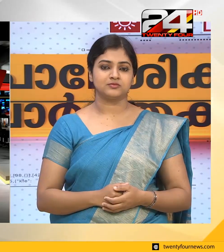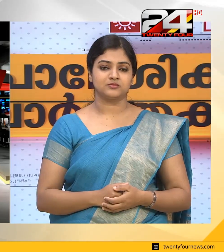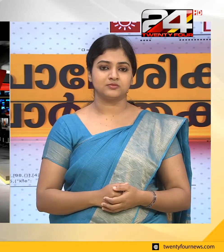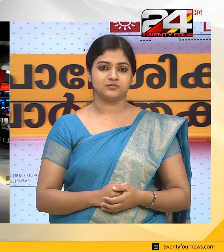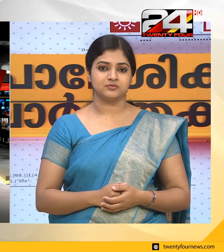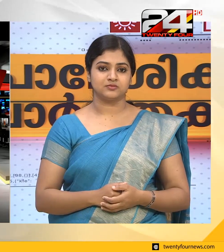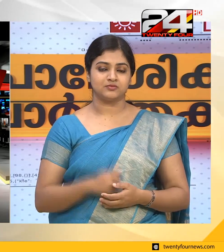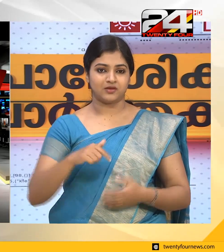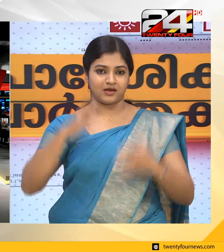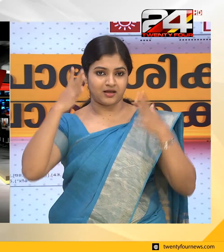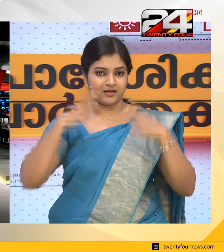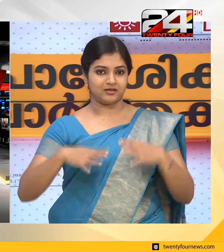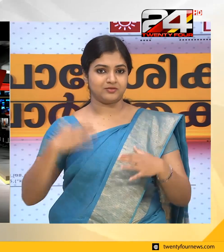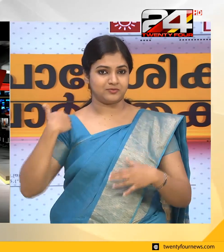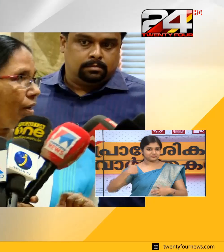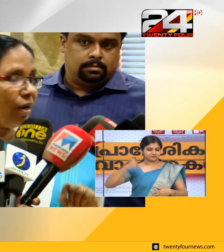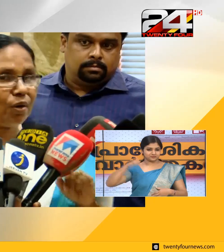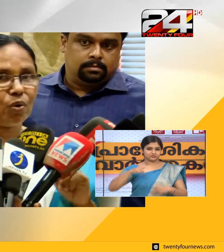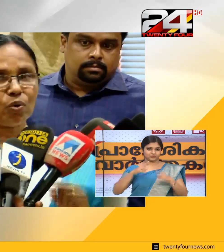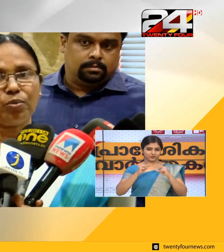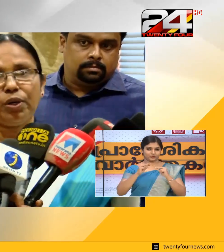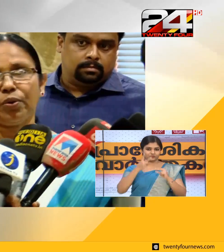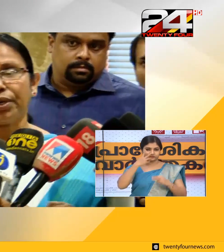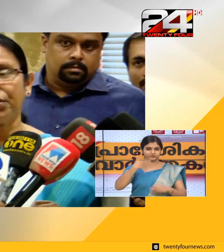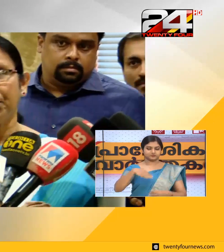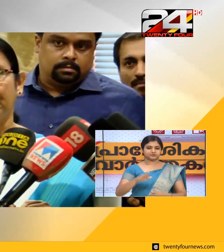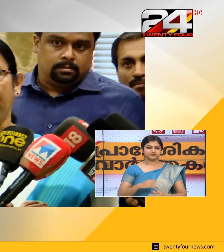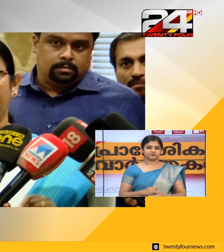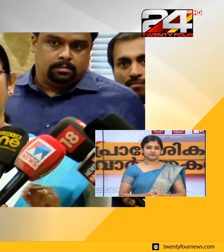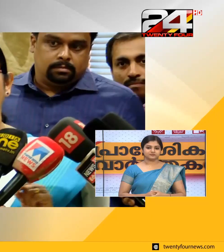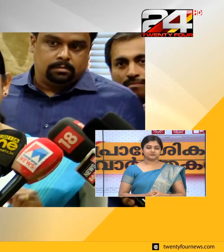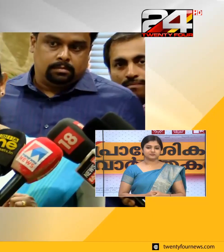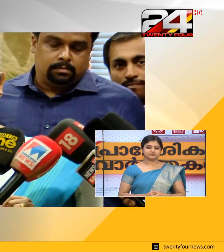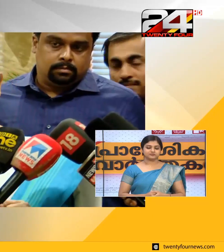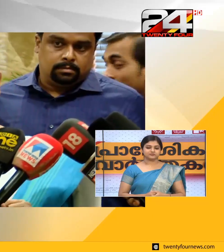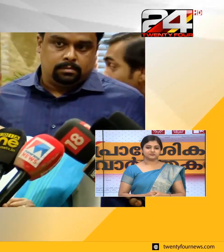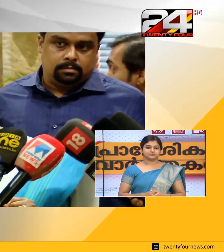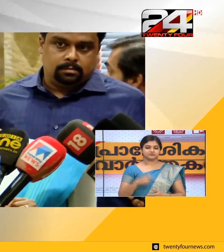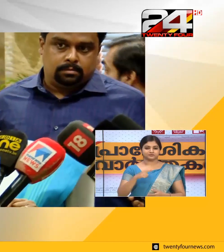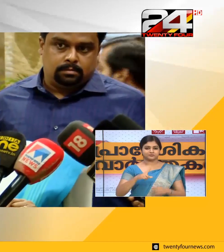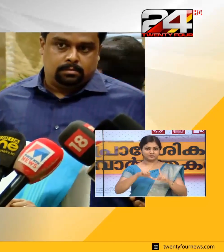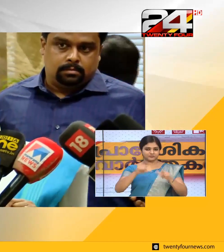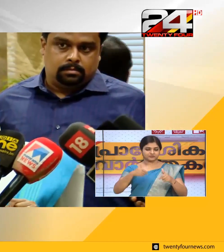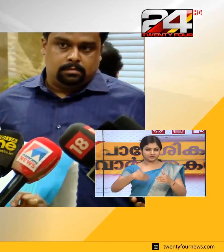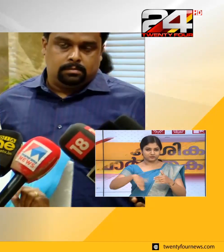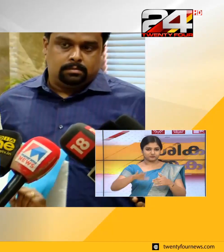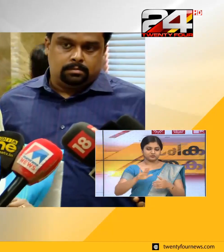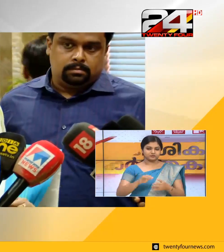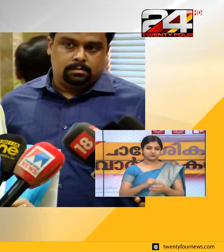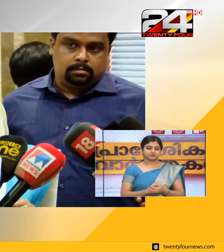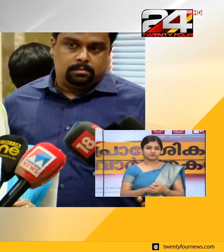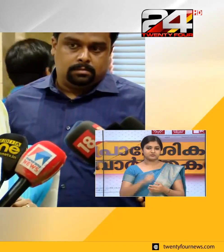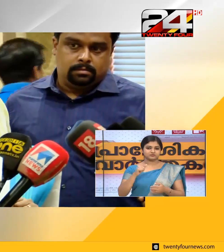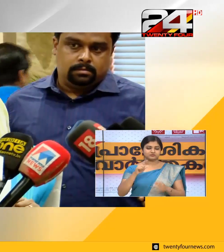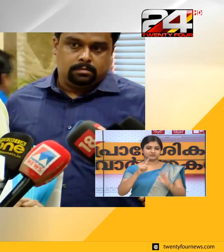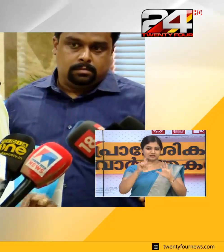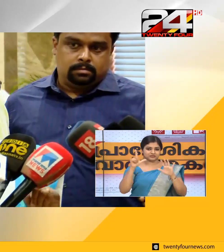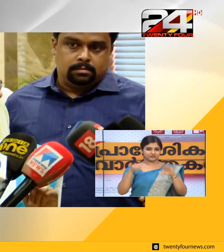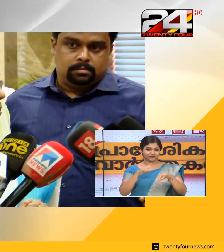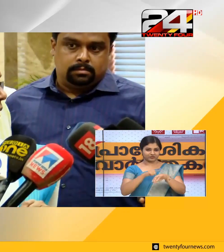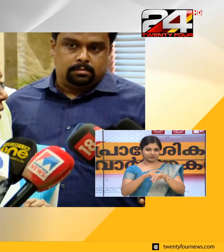ഇപ്പോൾ ആരോഗ്യമന്ത്രി കെ കെ ശൈലജ മാധ്യമങ്ങളെ കാണുകയാണ്. യോഗം ചേരും, അത് ദിവസത്തെ കാര്യങ്ങൾ അനലൈസ് ചെയ്യും. 7 മണിക്ക് നേരത്തെ